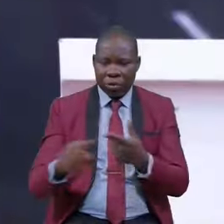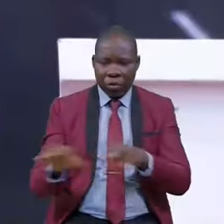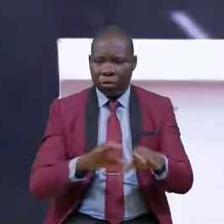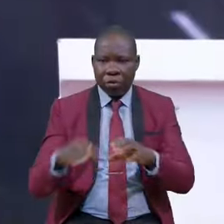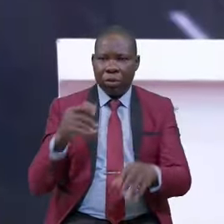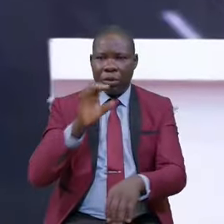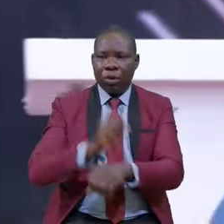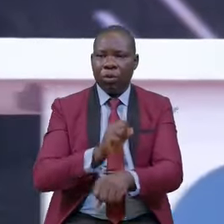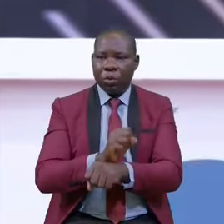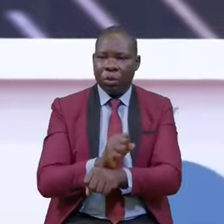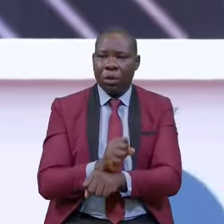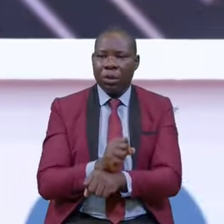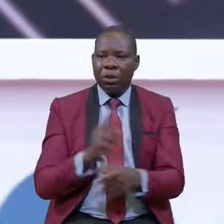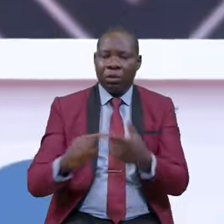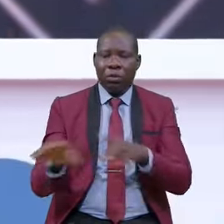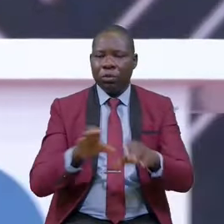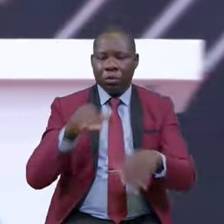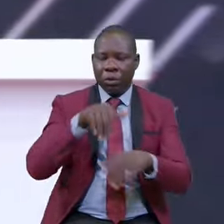Nous étions commencé ici en